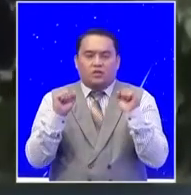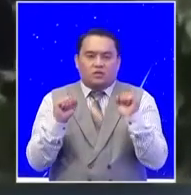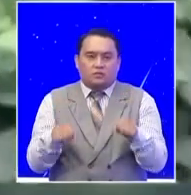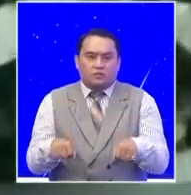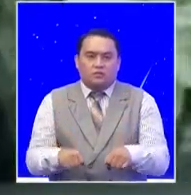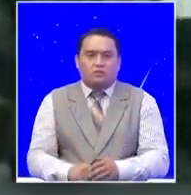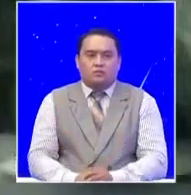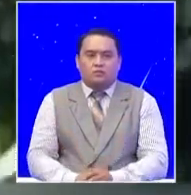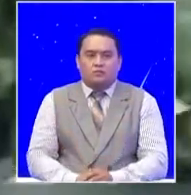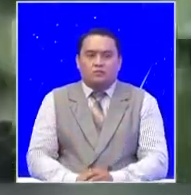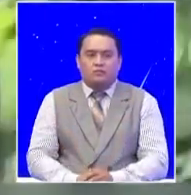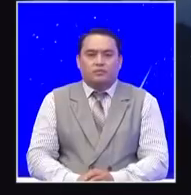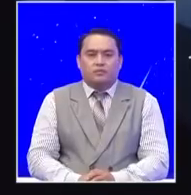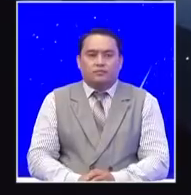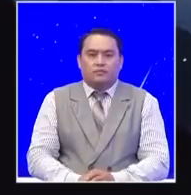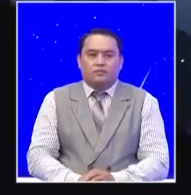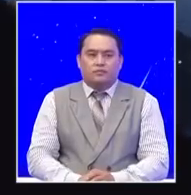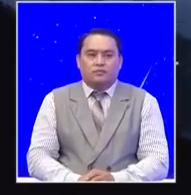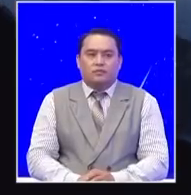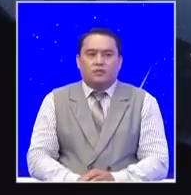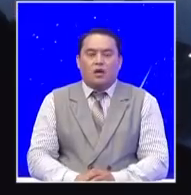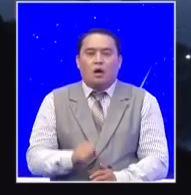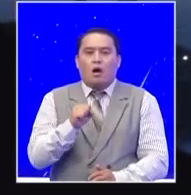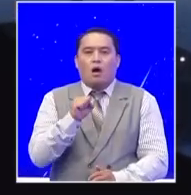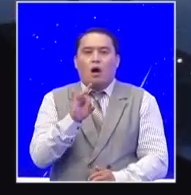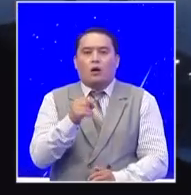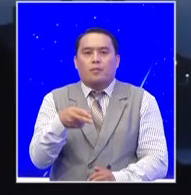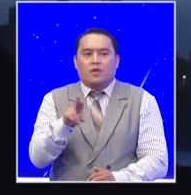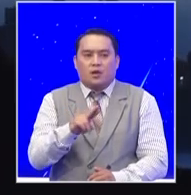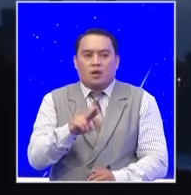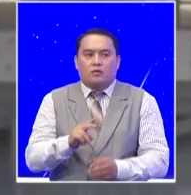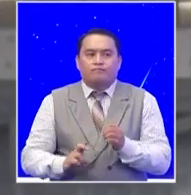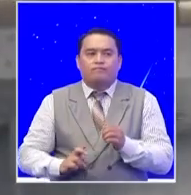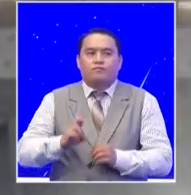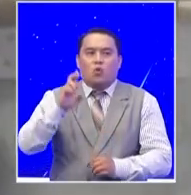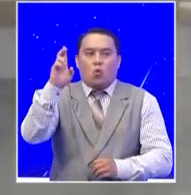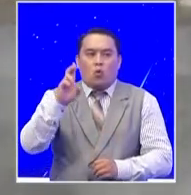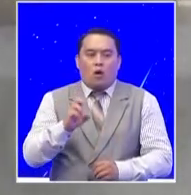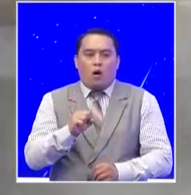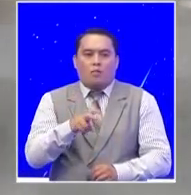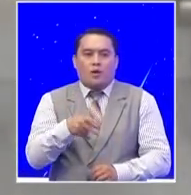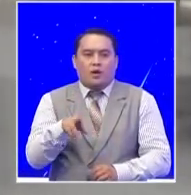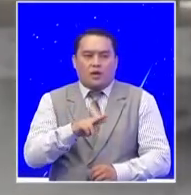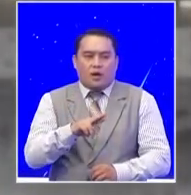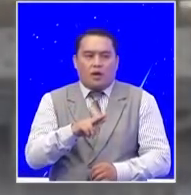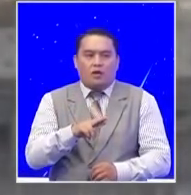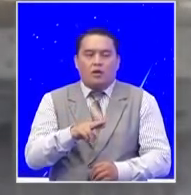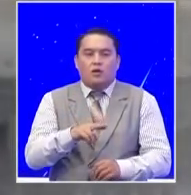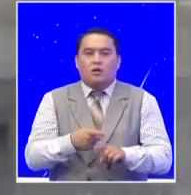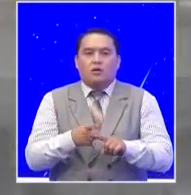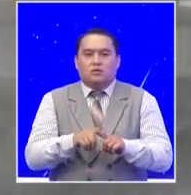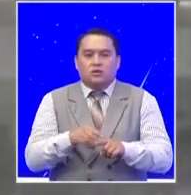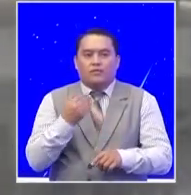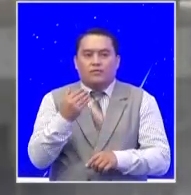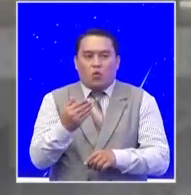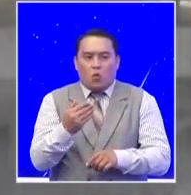тұрған жануарлар қатарында. Біріккен Араб Әмірлігі Марсқа ғарыштық зонд жіберді. Аль-Амал атауын алған құрылғы көкке